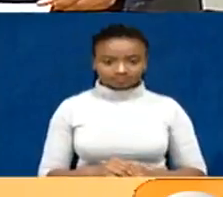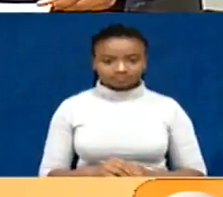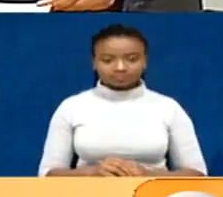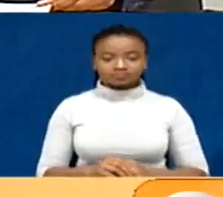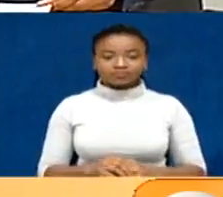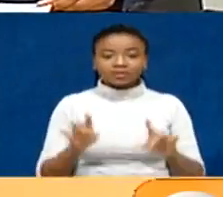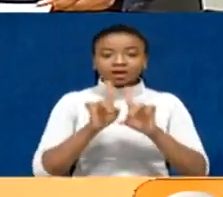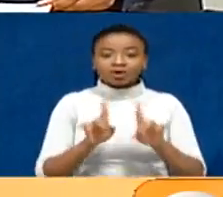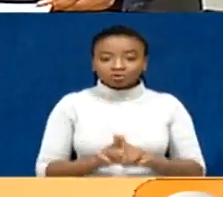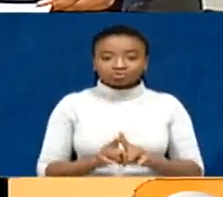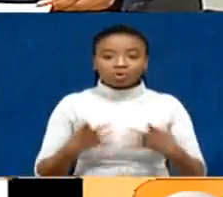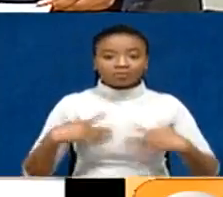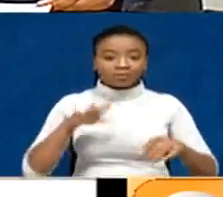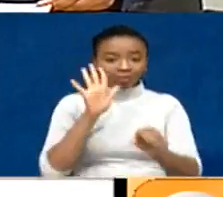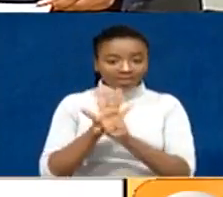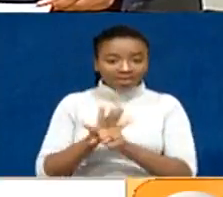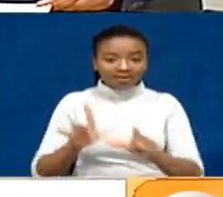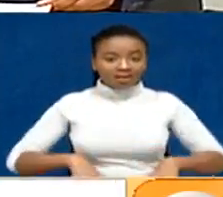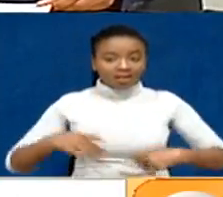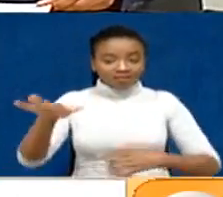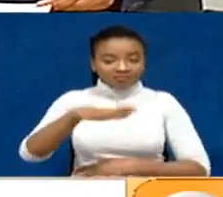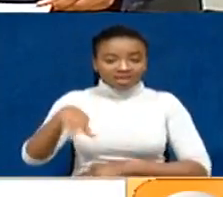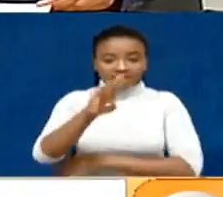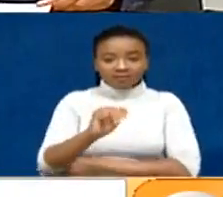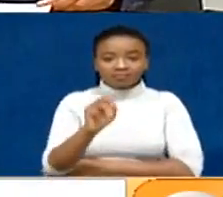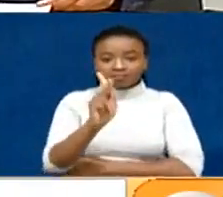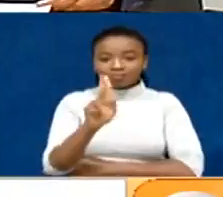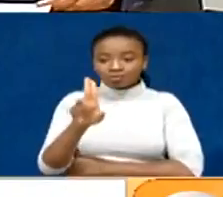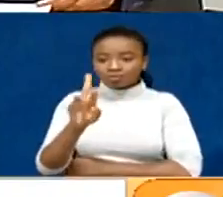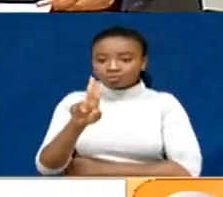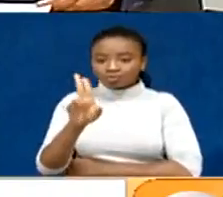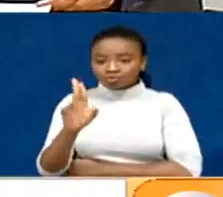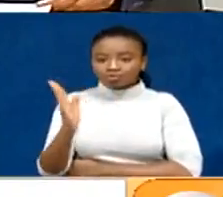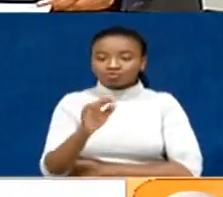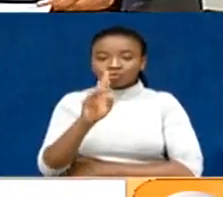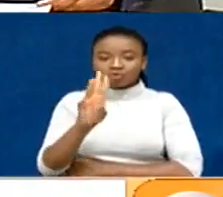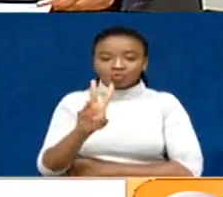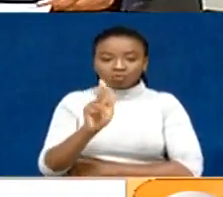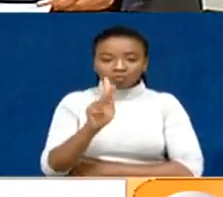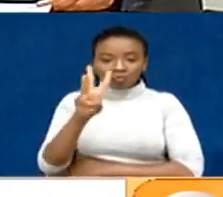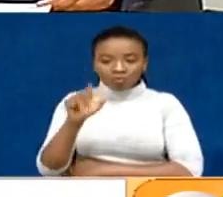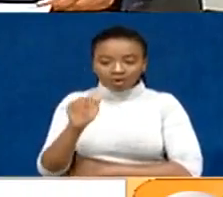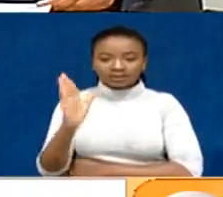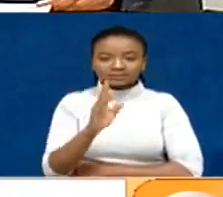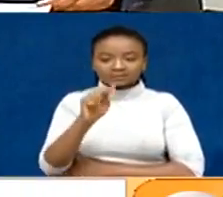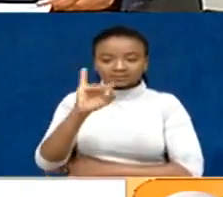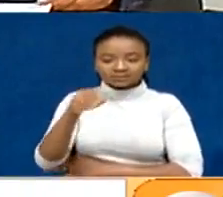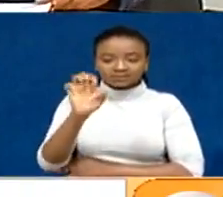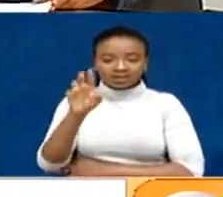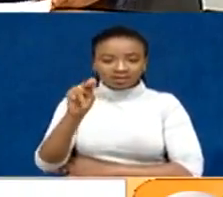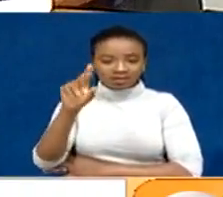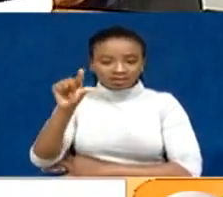Mbali na mtazamaji ni kwamba mamia ya wakazi wa Mukuru Kwa Njenga walioathirika na shughuli ya ubomozi wanalilia serikali